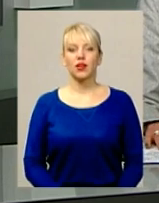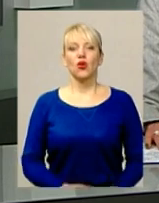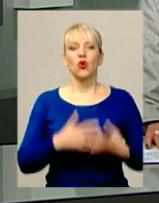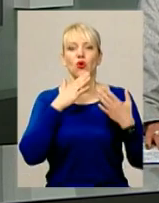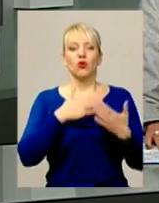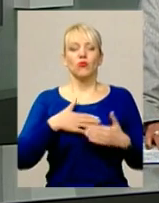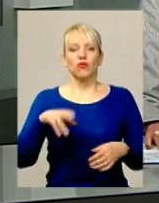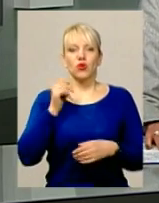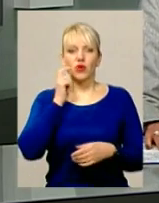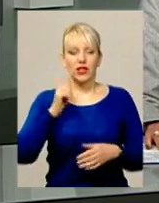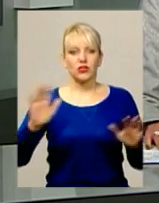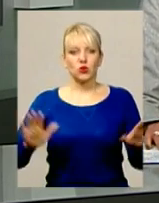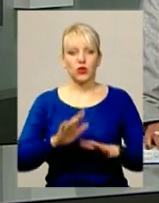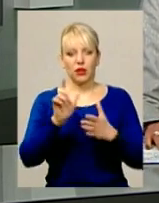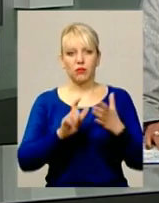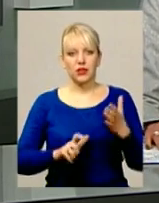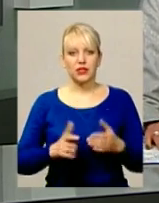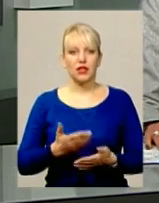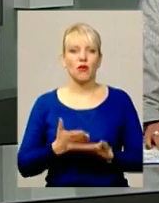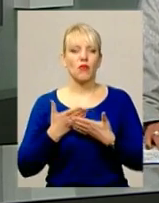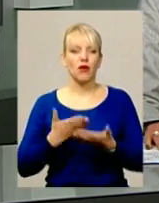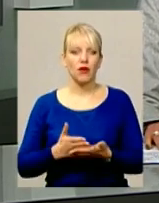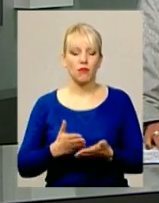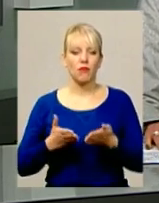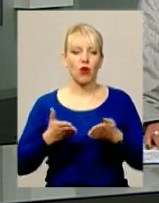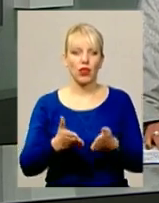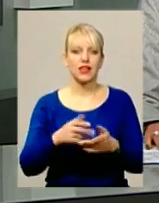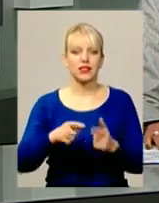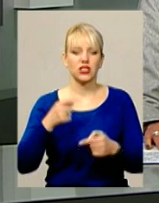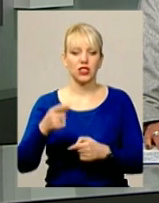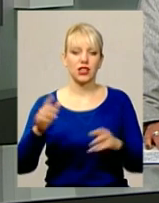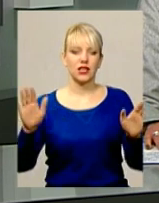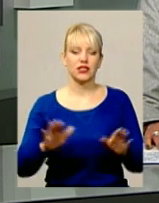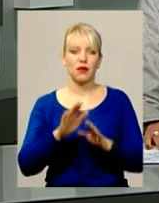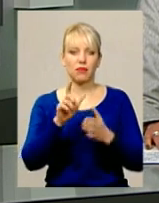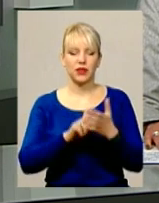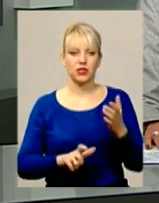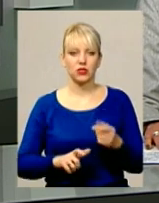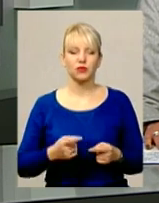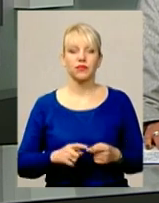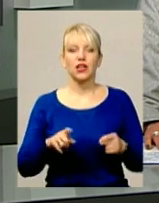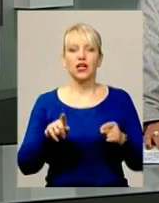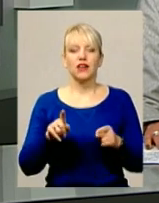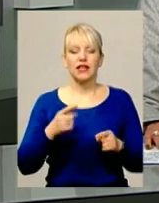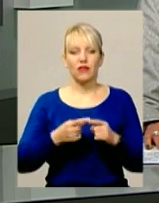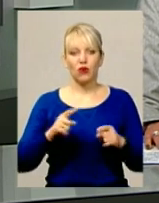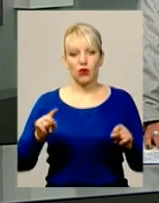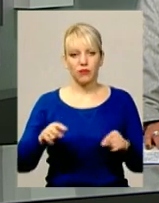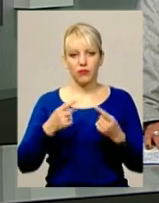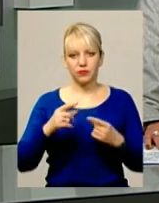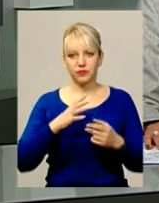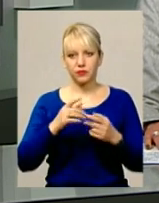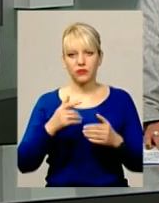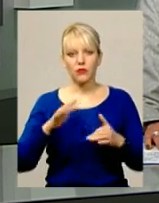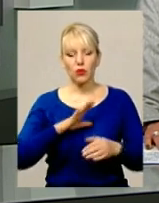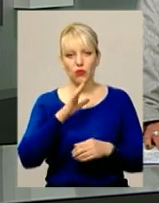Любов до української пісні прокласти через пісню, вирішили організатори вечора українського романсу. Він відбувся в